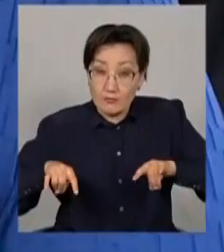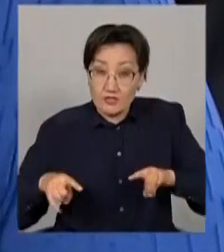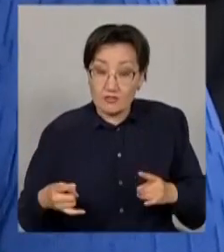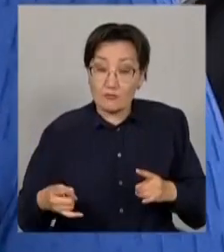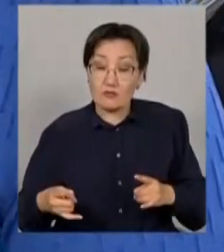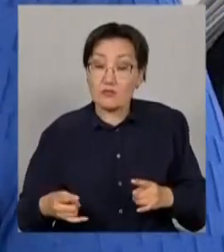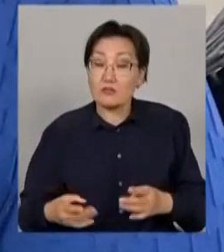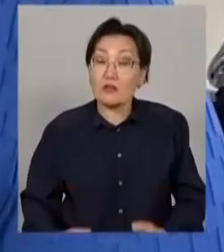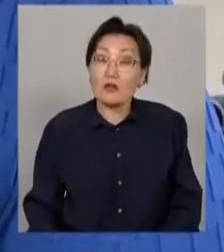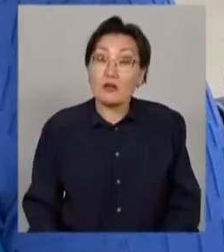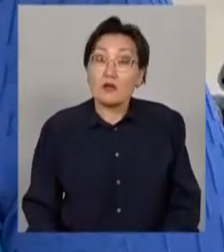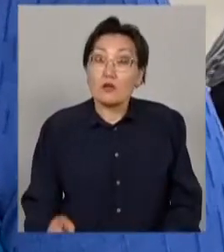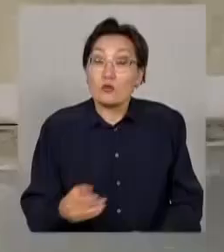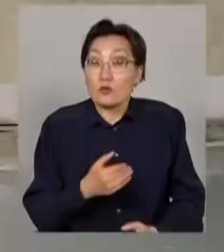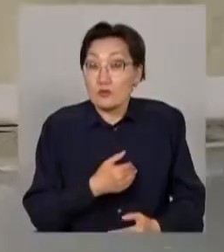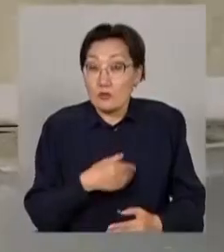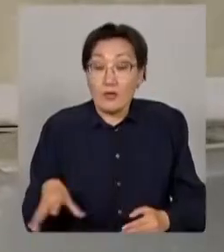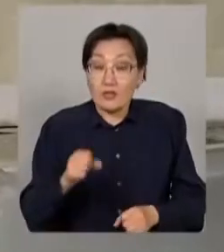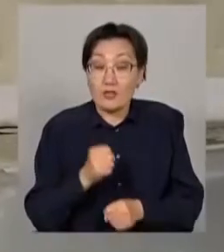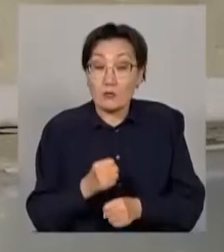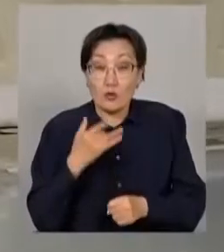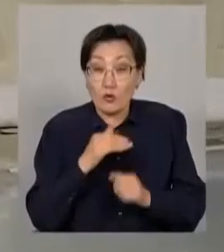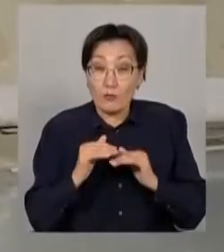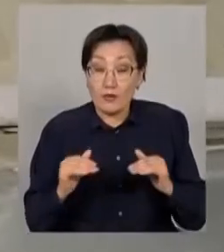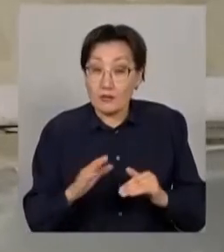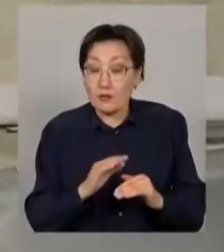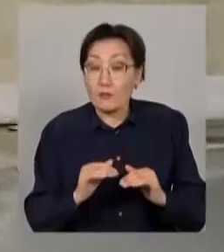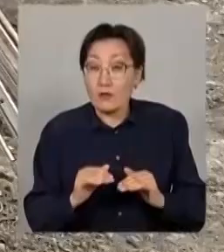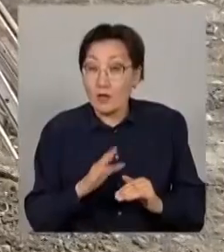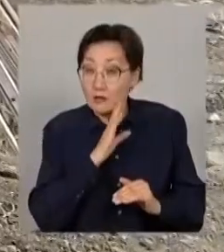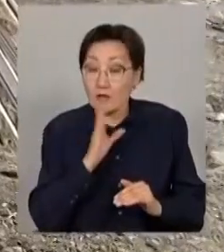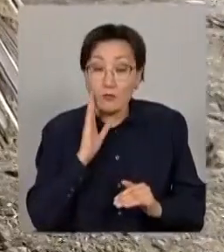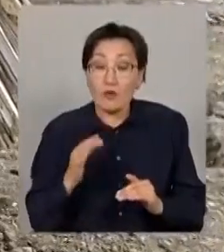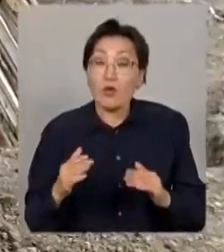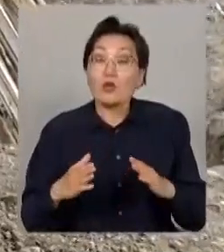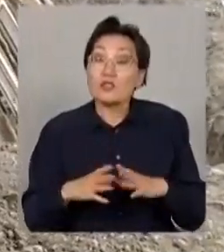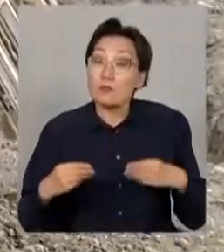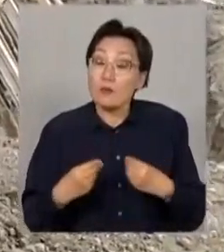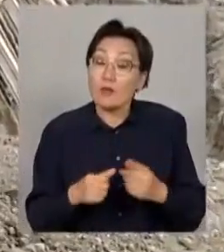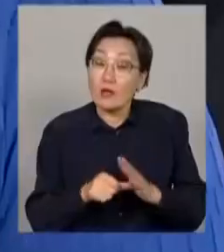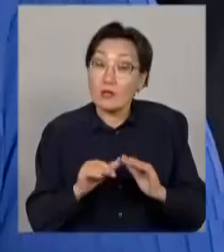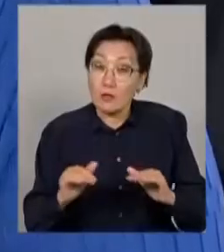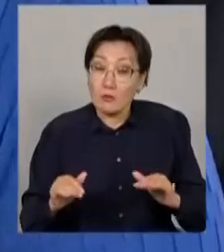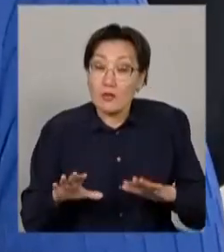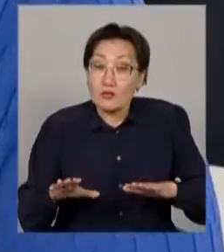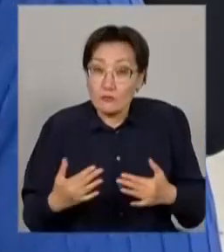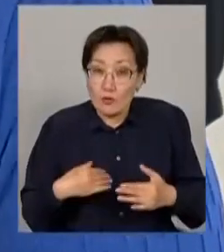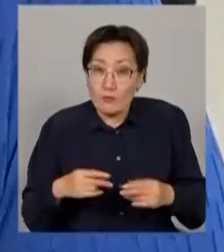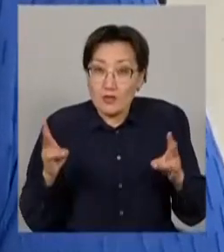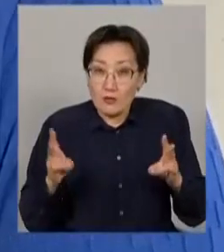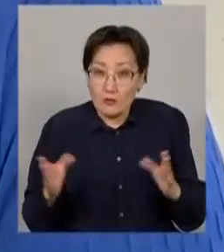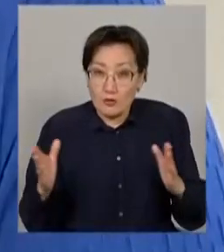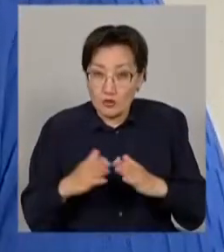бір жерден тесік шығарып, ойларына келген жасап жатыр. Көп балалы анамын, мен үйімде 6 балам бар, ал бір күні мен үйіндінің астында тұрсам, мен например,